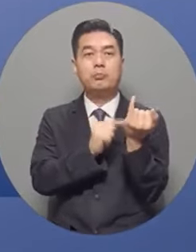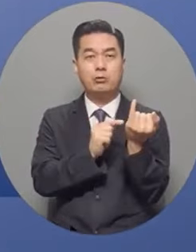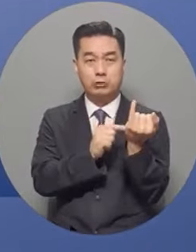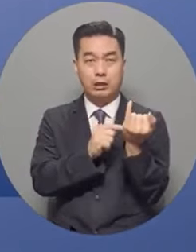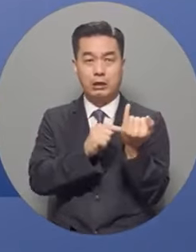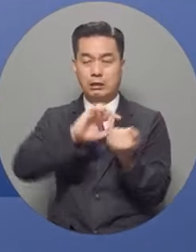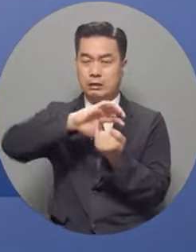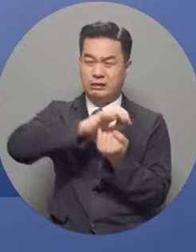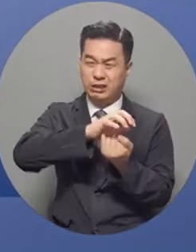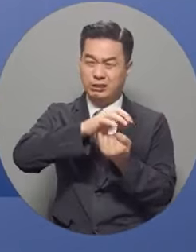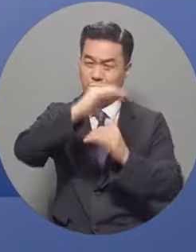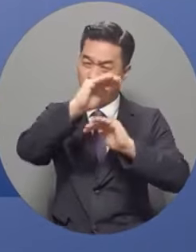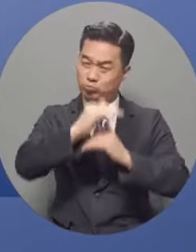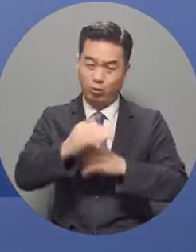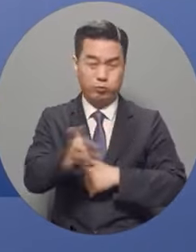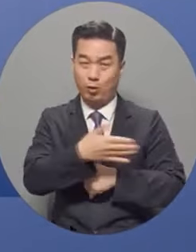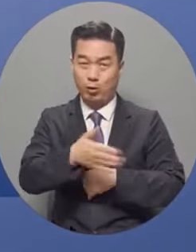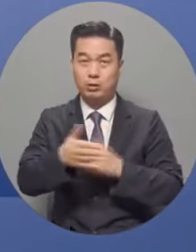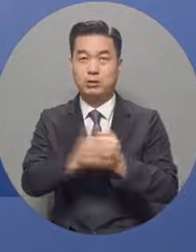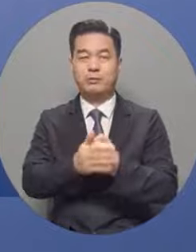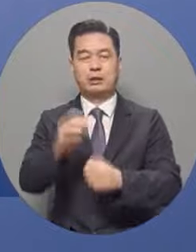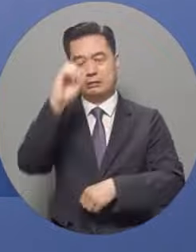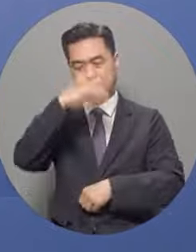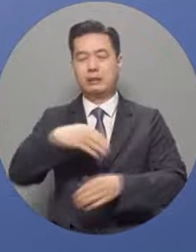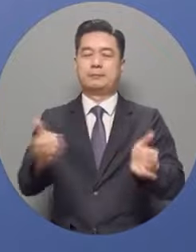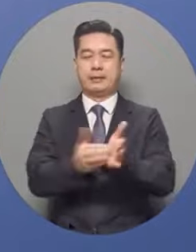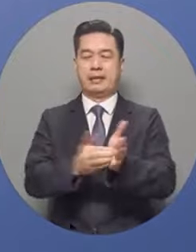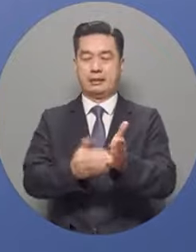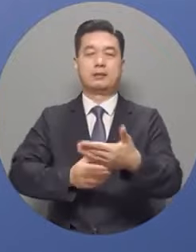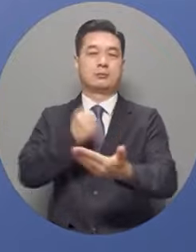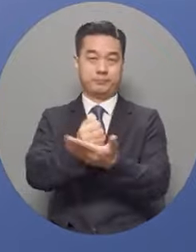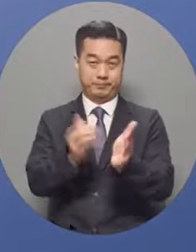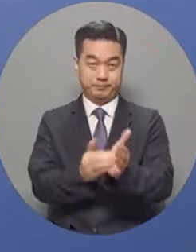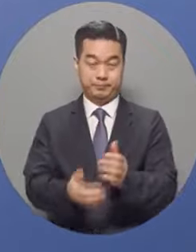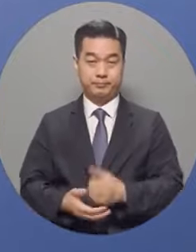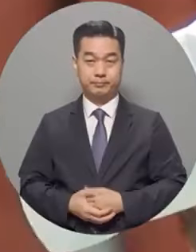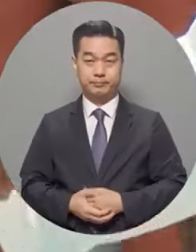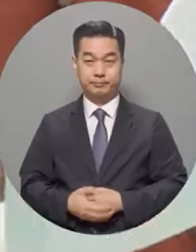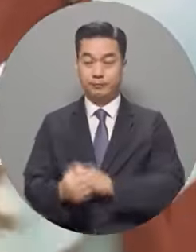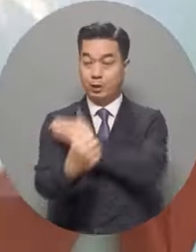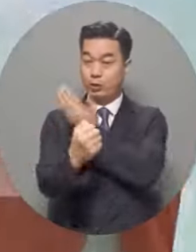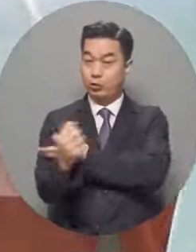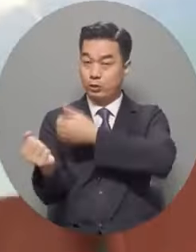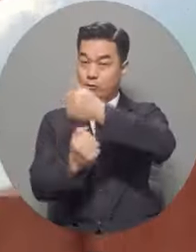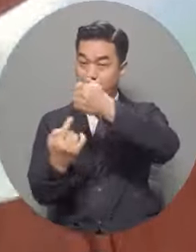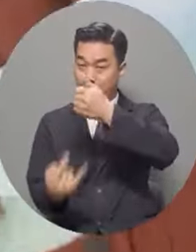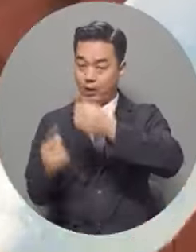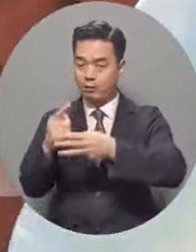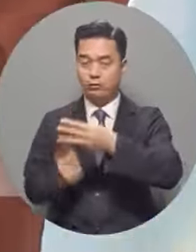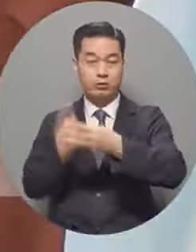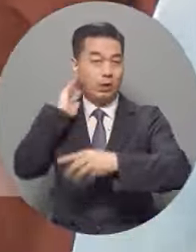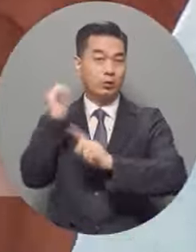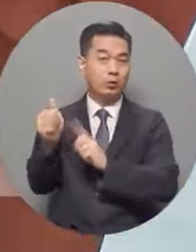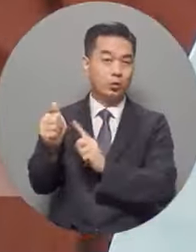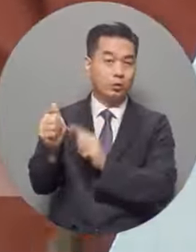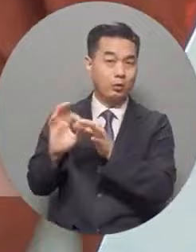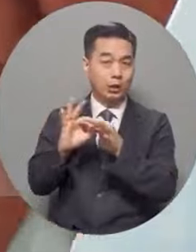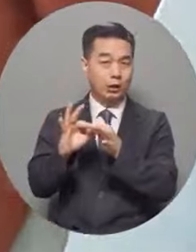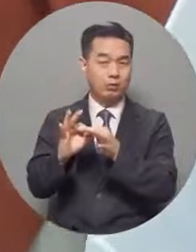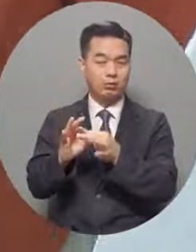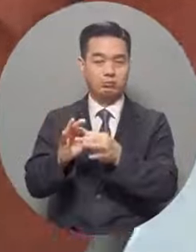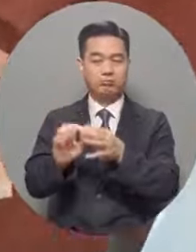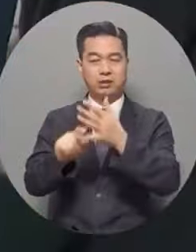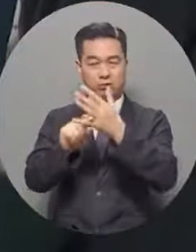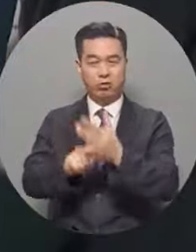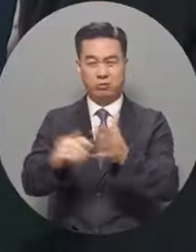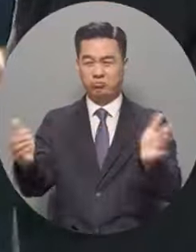제재 규정이 없기 때문에 종결 결정하였습니다. 권익위는 또 윤석열 대통령에 대해서도 종결 결정을